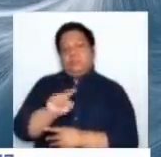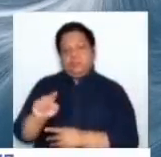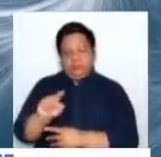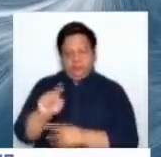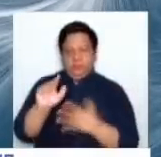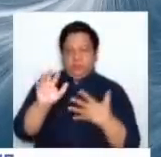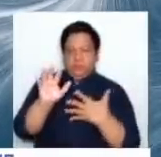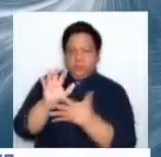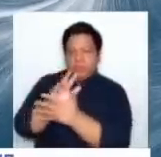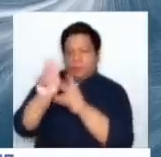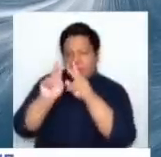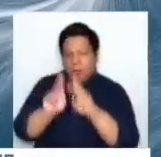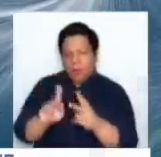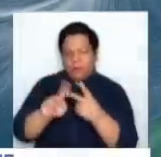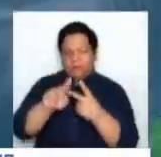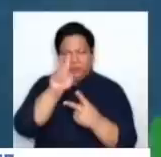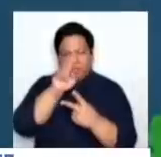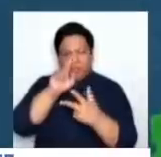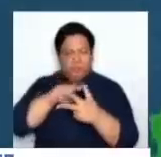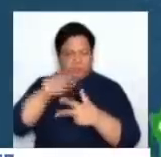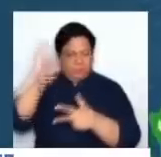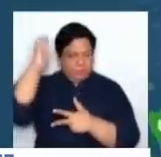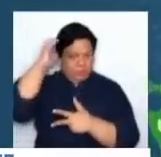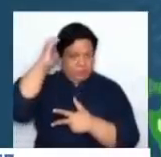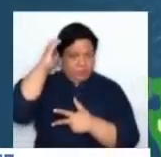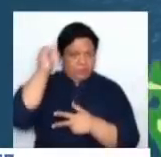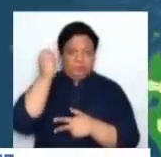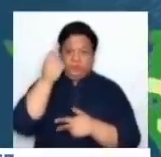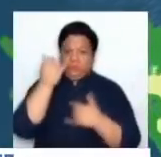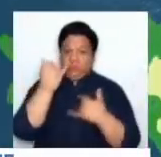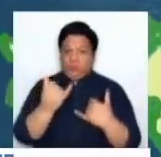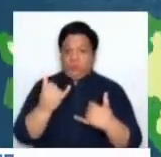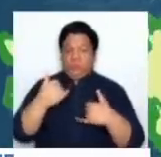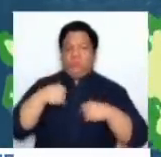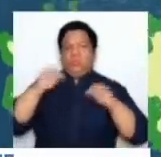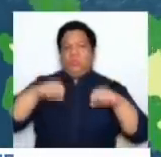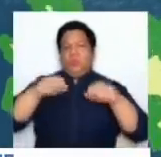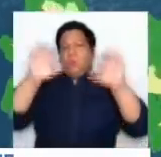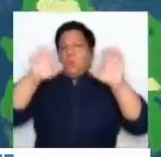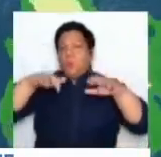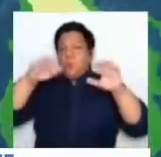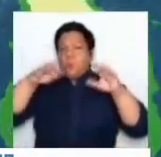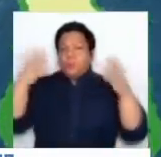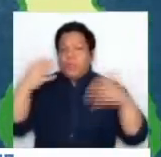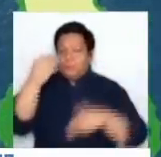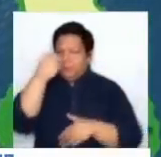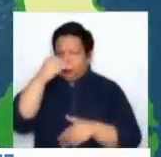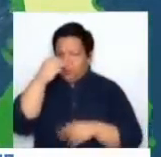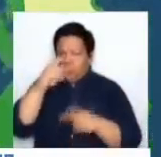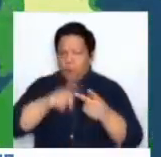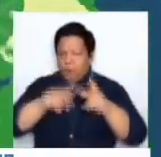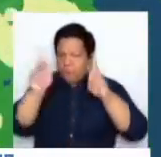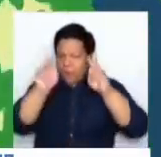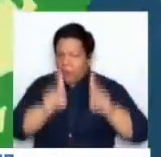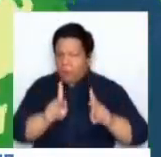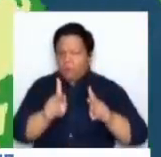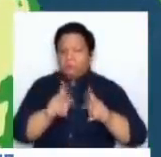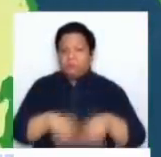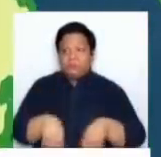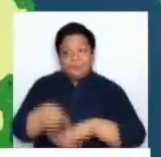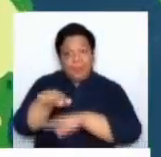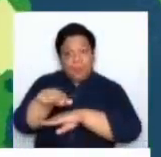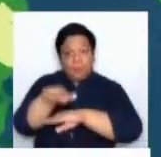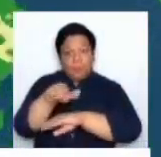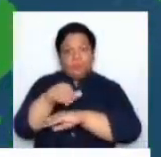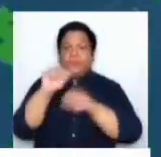at Mindanao. Ngayong araw, posible po ang maghapong ulan sa mga probinsya ng Mindoro at Palawan. Sa hapon, may ulan na sa malaking